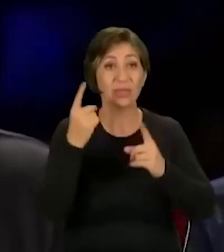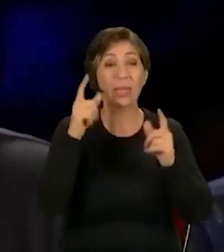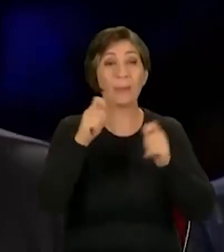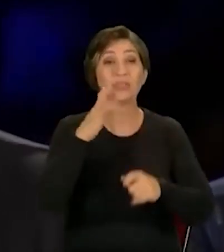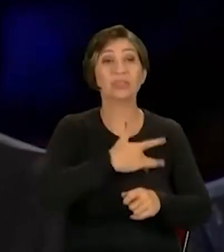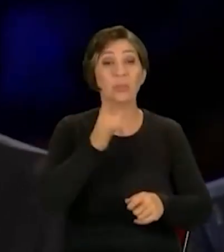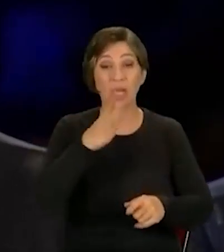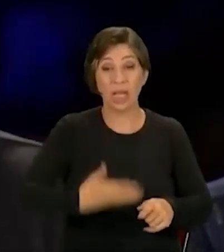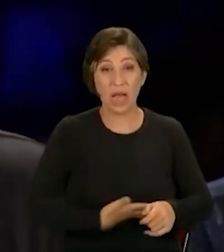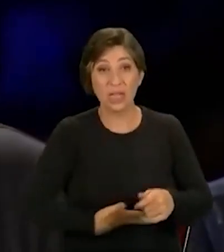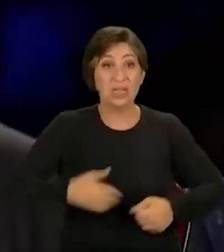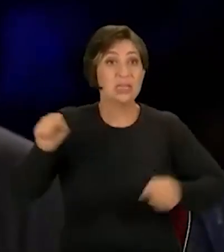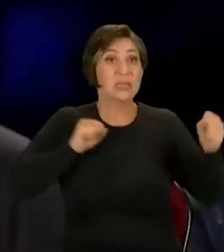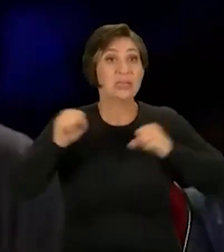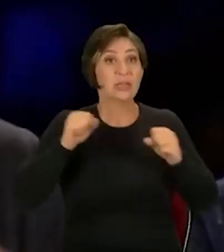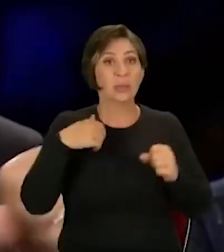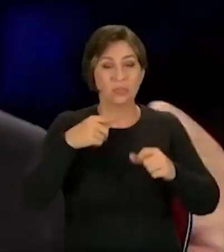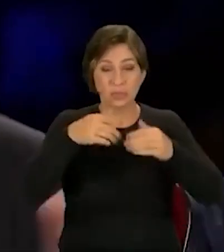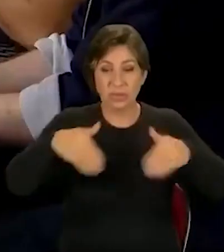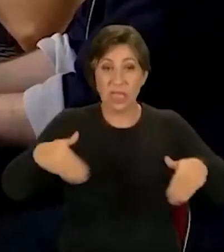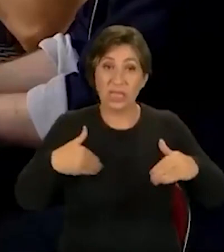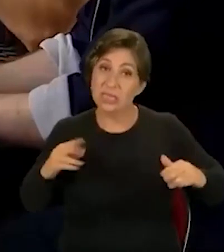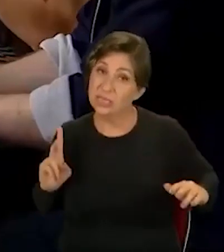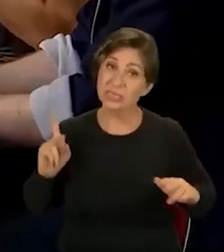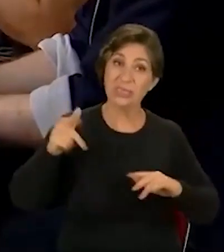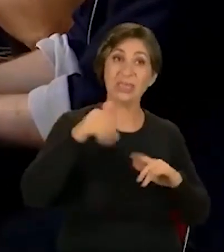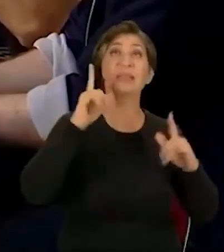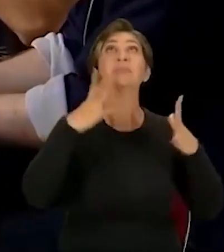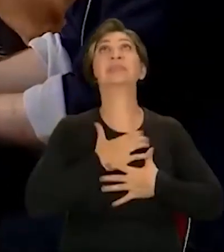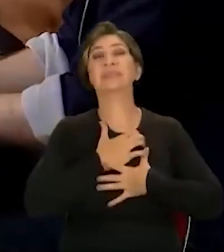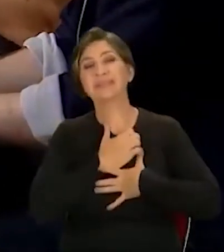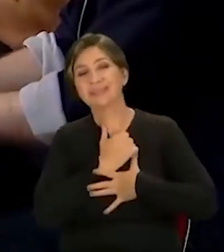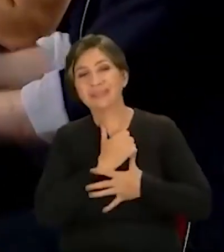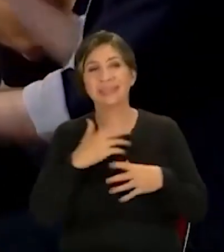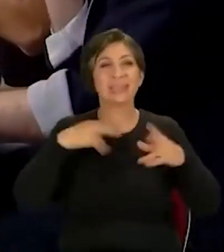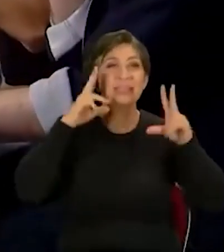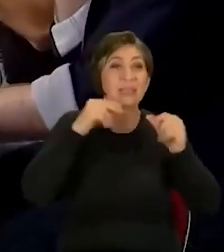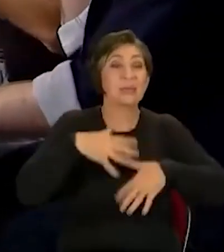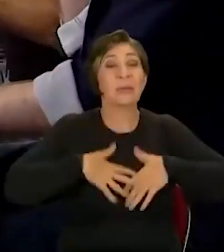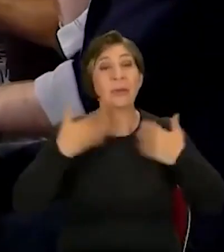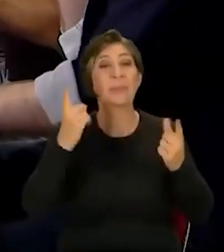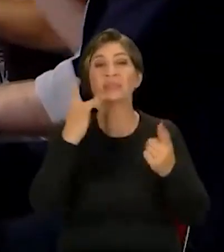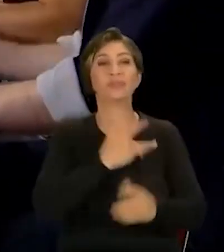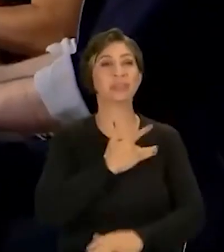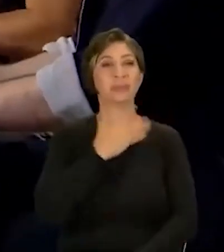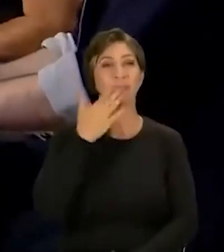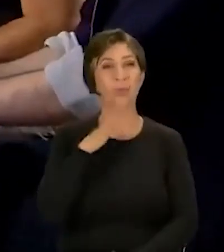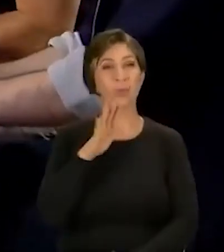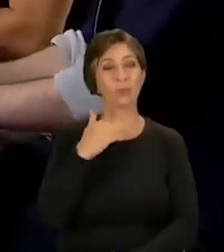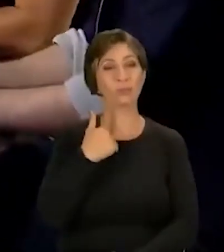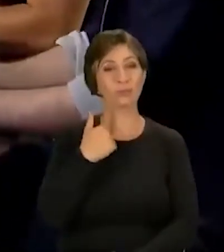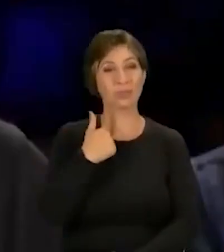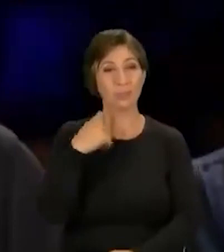doyunca arıza çıkaran başka bir canlı yok. Ben bu sınırlarımı aşmalıyım, Allah'ım böyle daralıyorum, yalılarda yatlarda içim sıkılıyor diyen başka bir canlı yok.